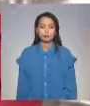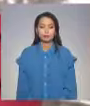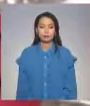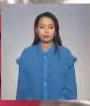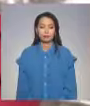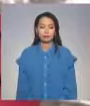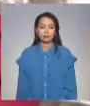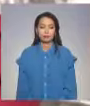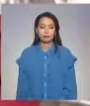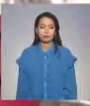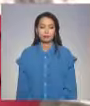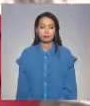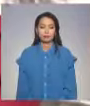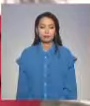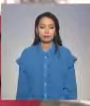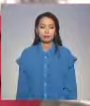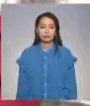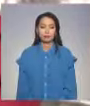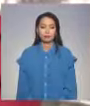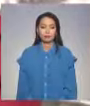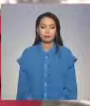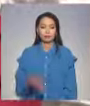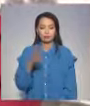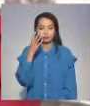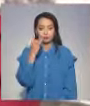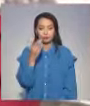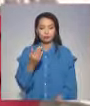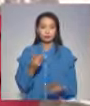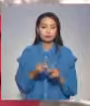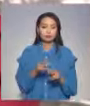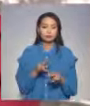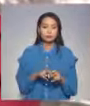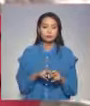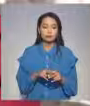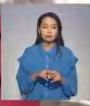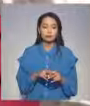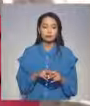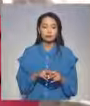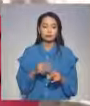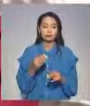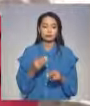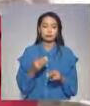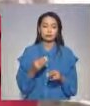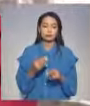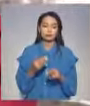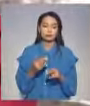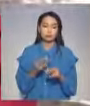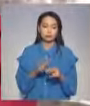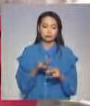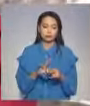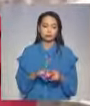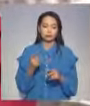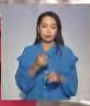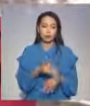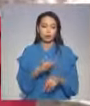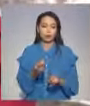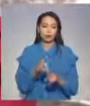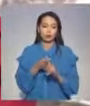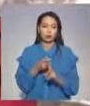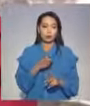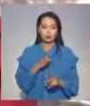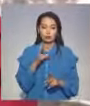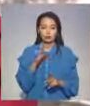Алматыда. Уже свадьбаға дейін, үйленуге тойға дейін уже 5 жыл тұрған екен учетта. Алтайға